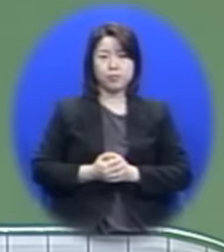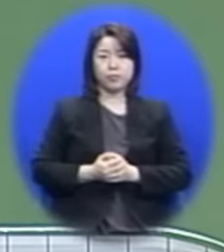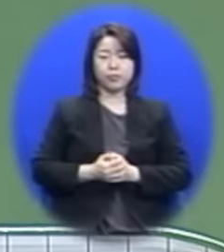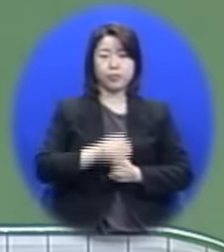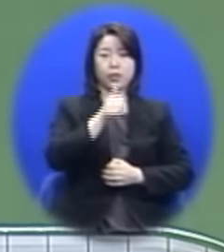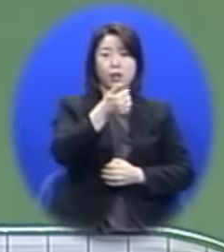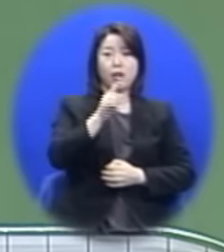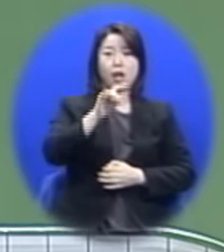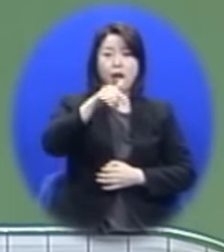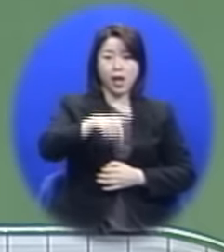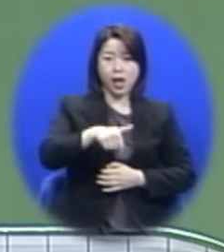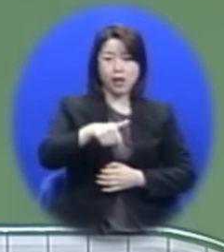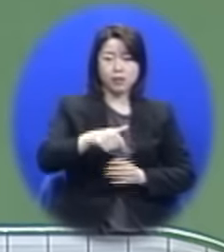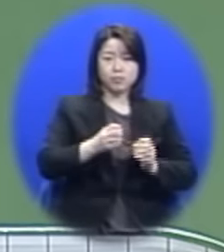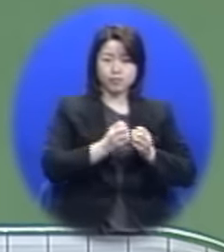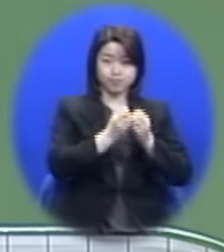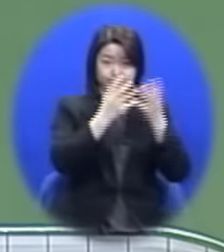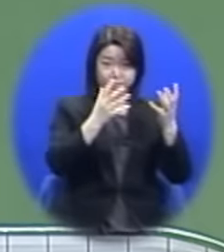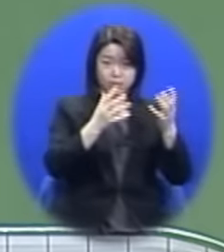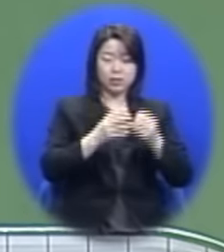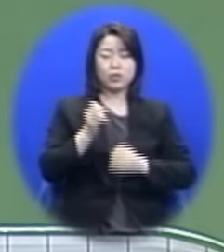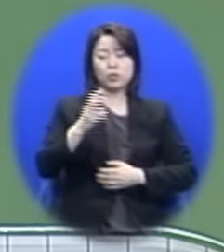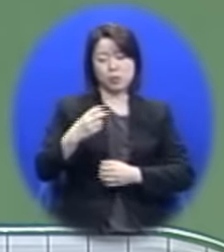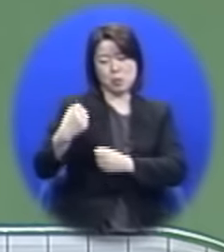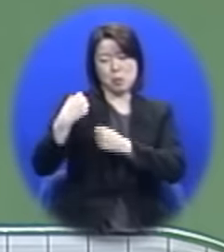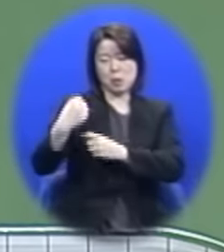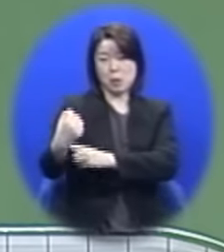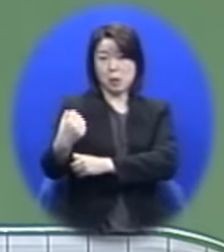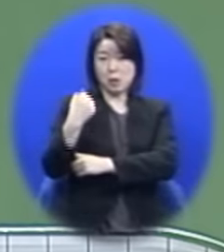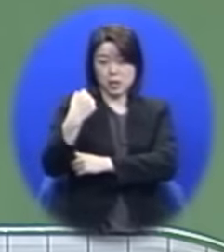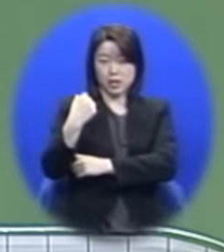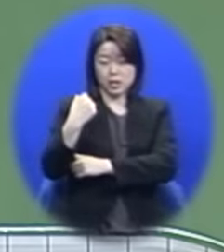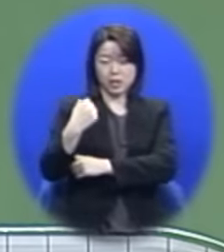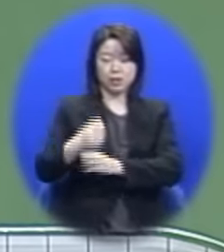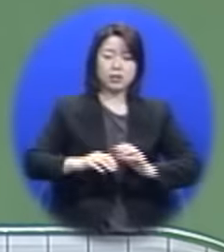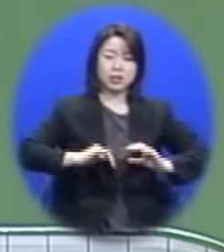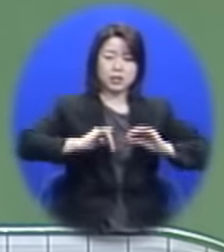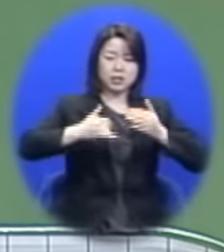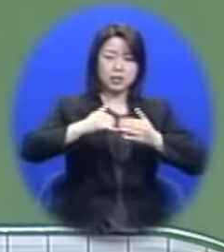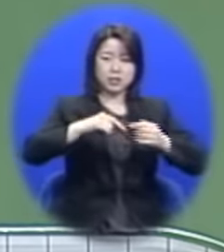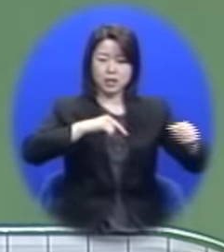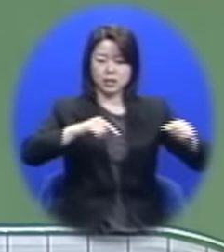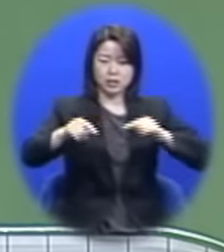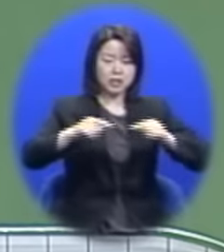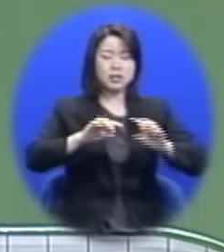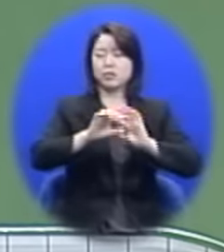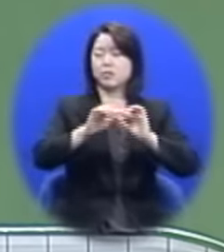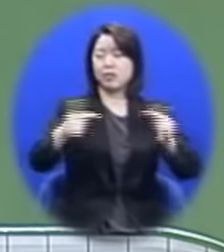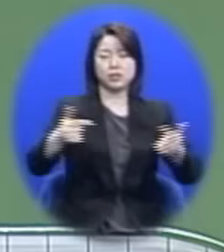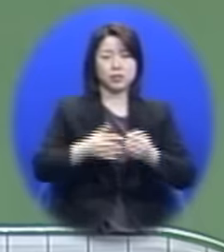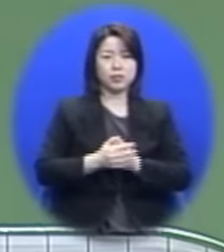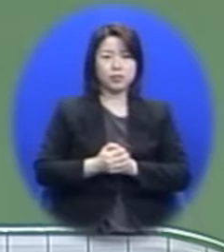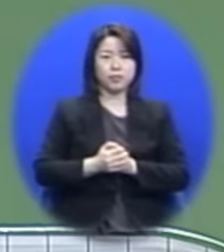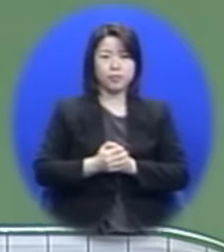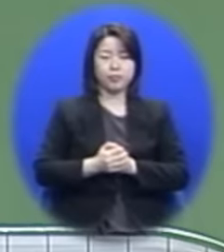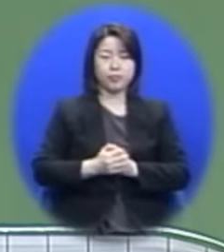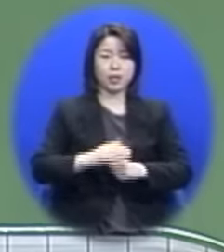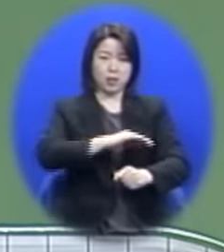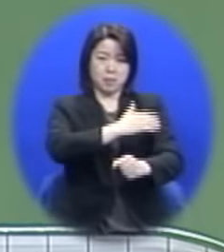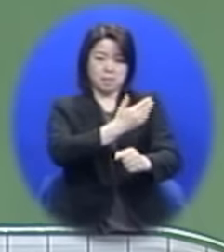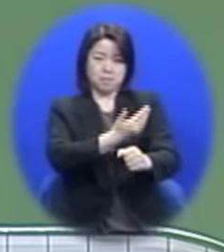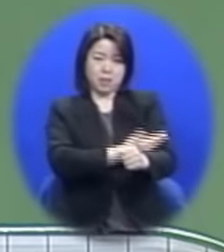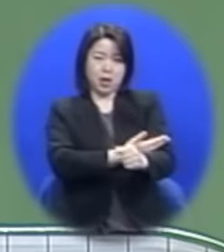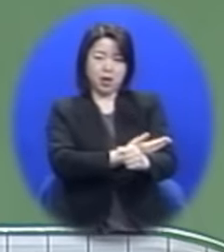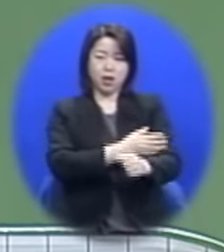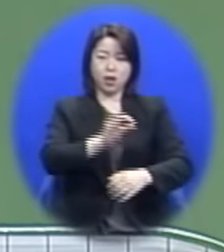핵무기나 또는 군사력이 세상을 좌지우지하는 거 아니고, 권력이나